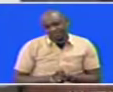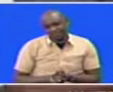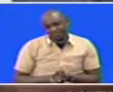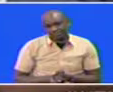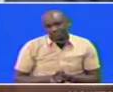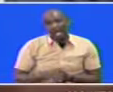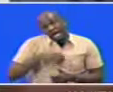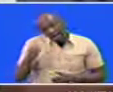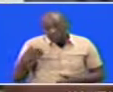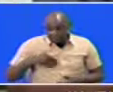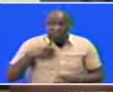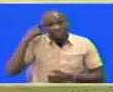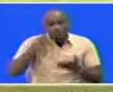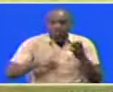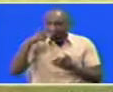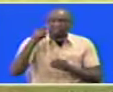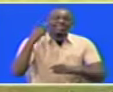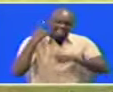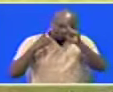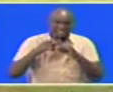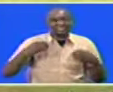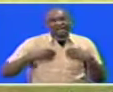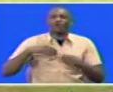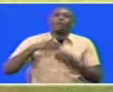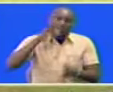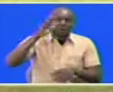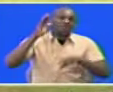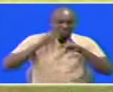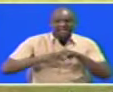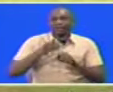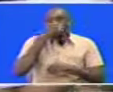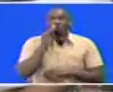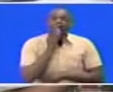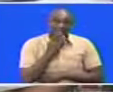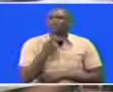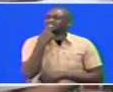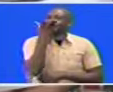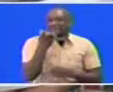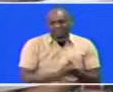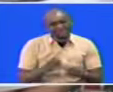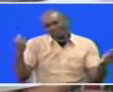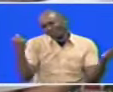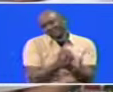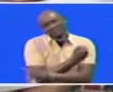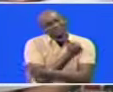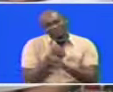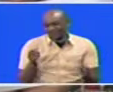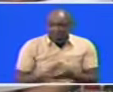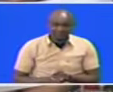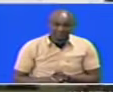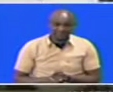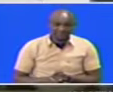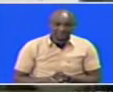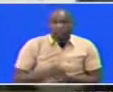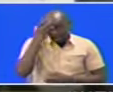Watu wengine wanataka kufikiri wako na ujuzi kuliko Mudavadi. Hapo ndio tunataka kuambia haiwezekani.